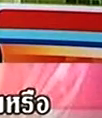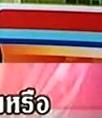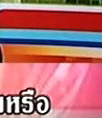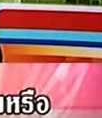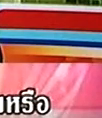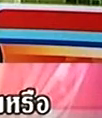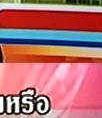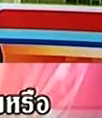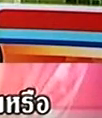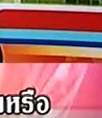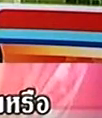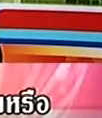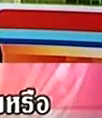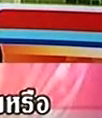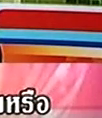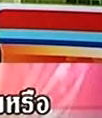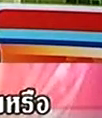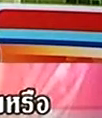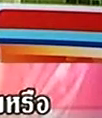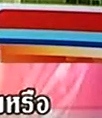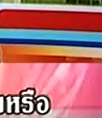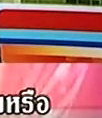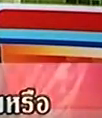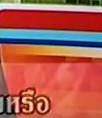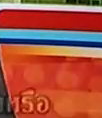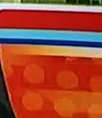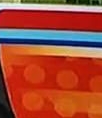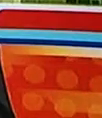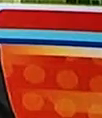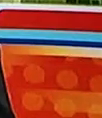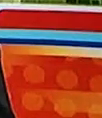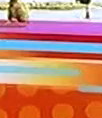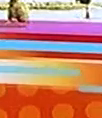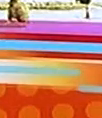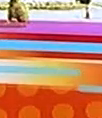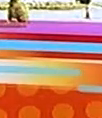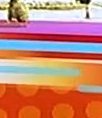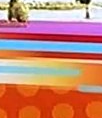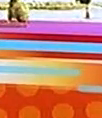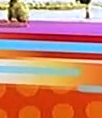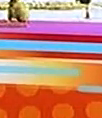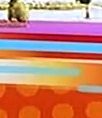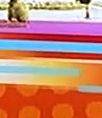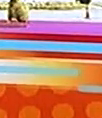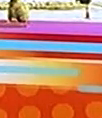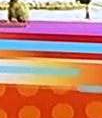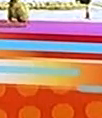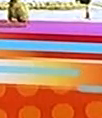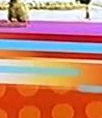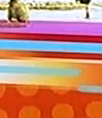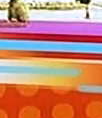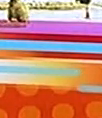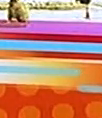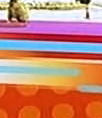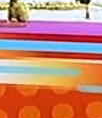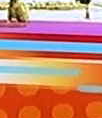ที่เกิดจากการที่เราไม่ได้มีตลาดการซื้อขายแบบปกติ ครับผมอย่างที่อาจารย์ว่ามาตรงแรกนะครับคุณวิมลจากกาญจนบุรีบอกอย่างนี้ครับบอกโครงการจำนำข้าวทำให้ข้